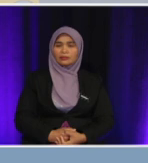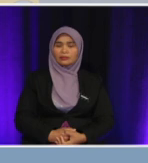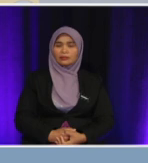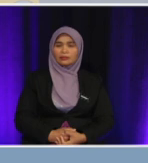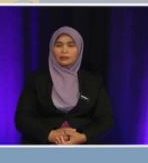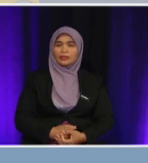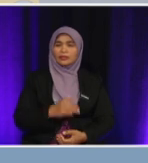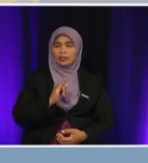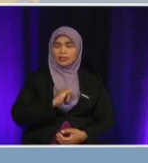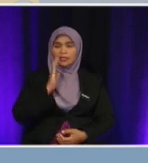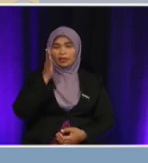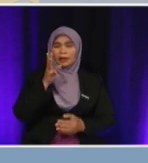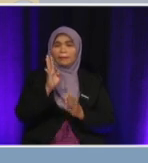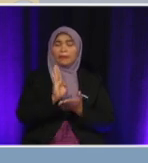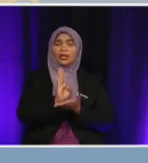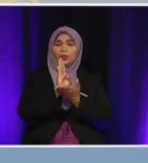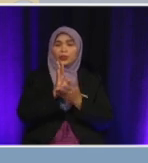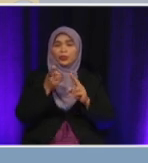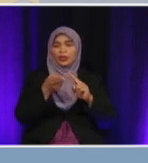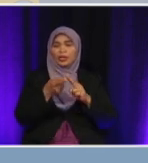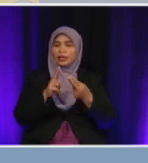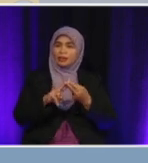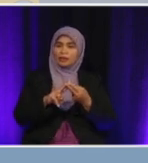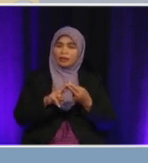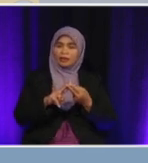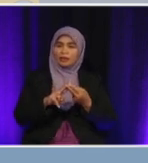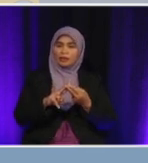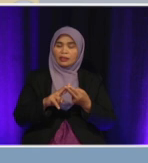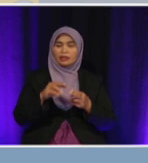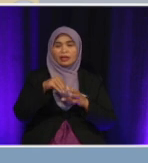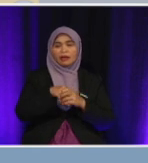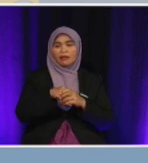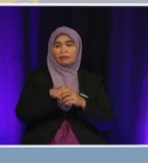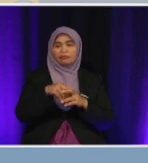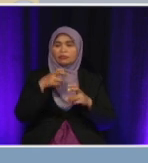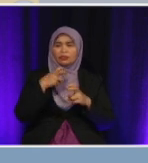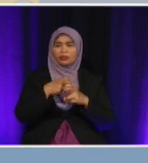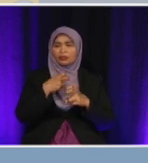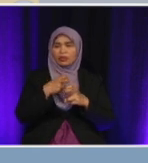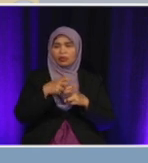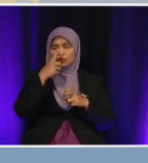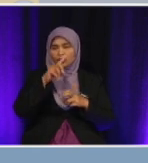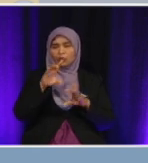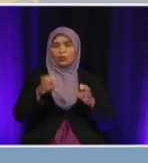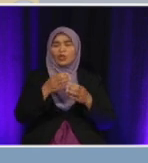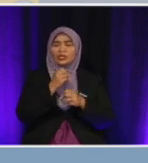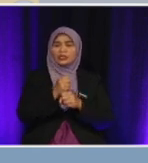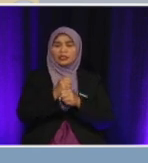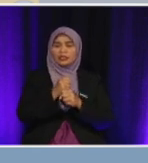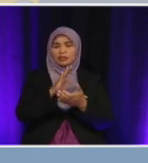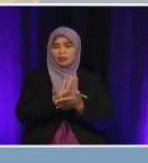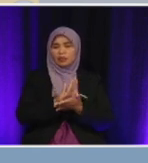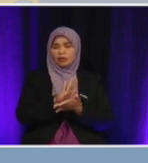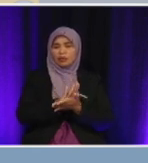Saya akan membantu rekan-rekan saya yang dalam kesusahan untuk menyiapkan kerja sekolah jadi ini